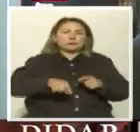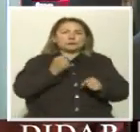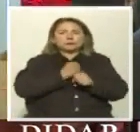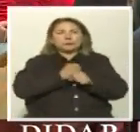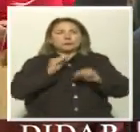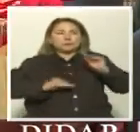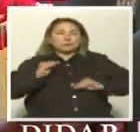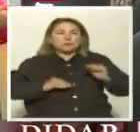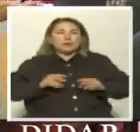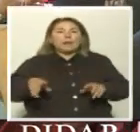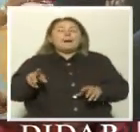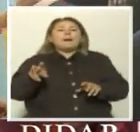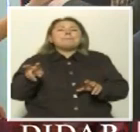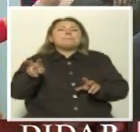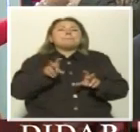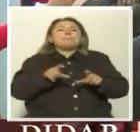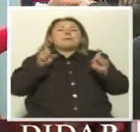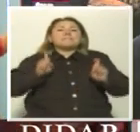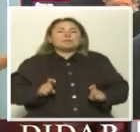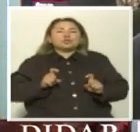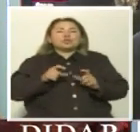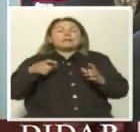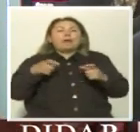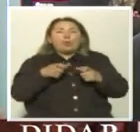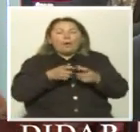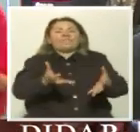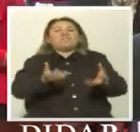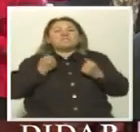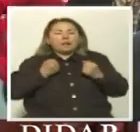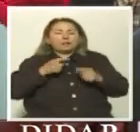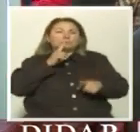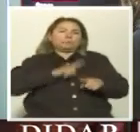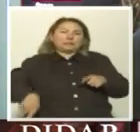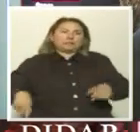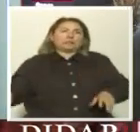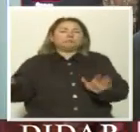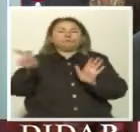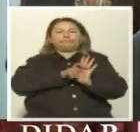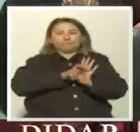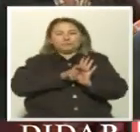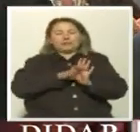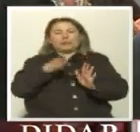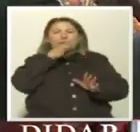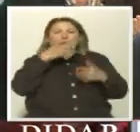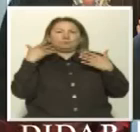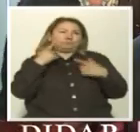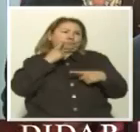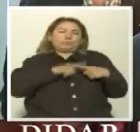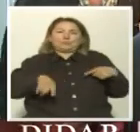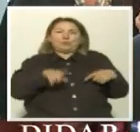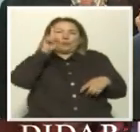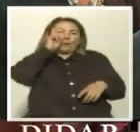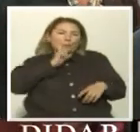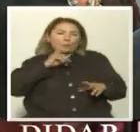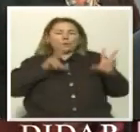яғни посадочный талонымды алдым, жүгімді тіркедім. Осындай азғана уақыт кетті, сондықтан да бұл өте ыңғайлы